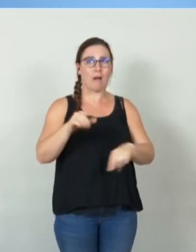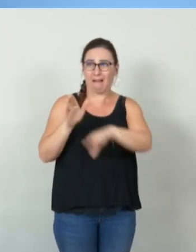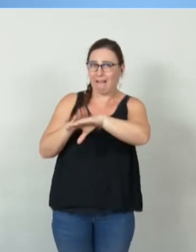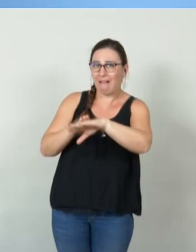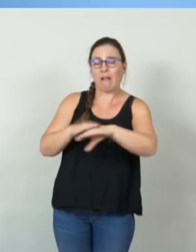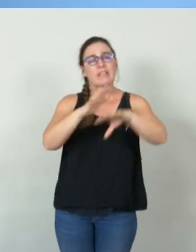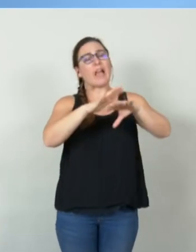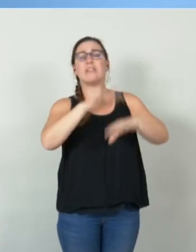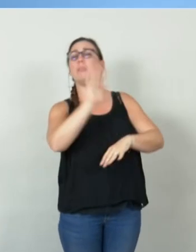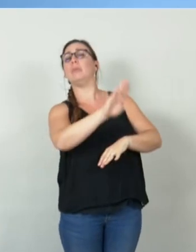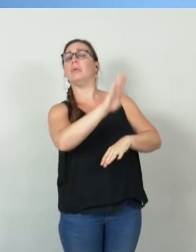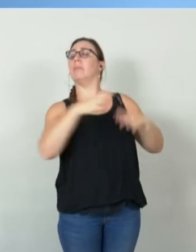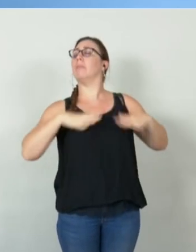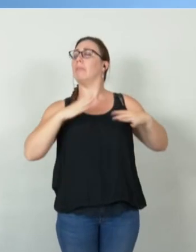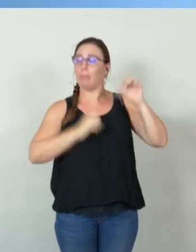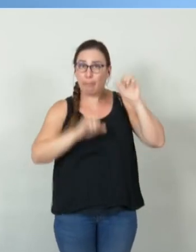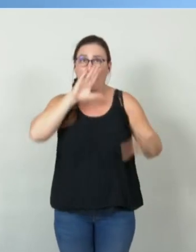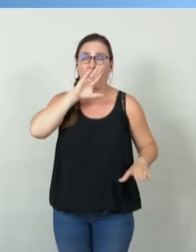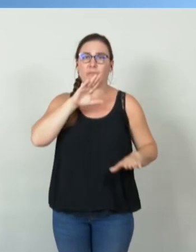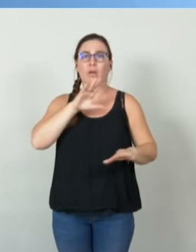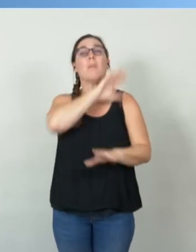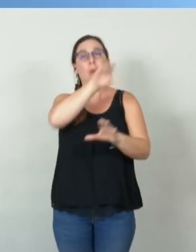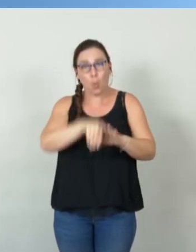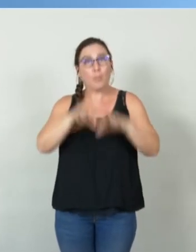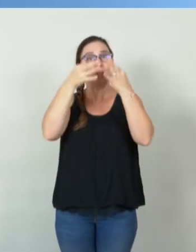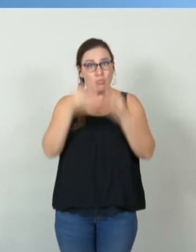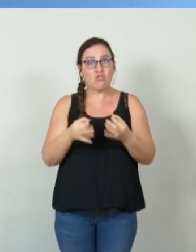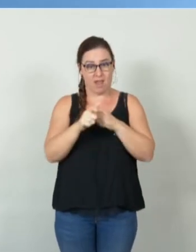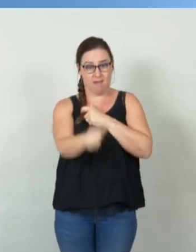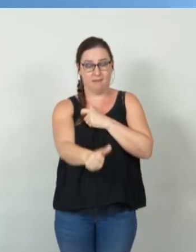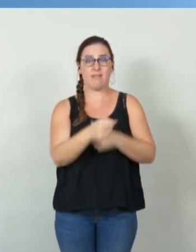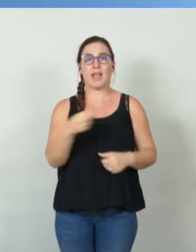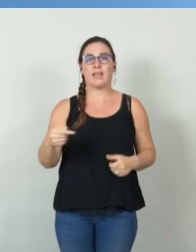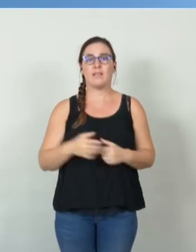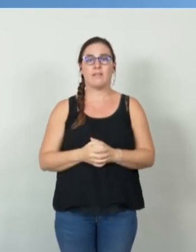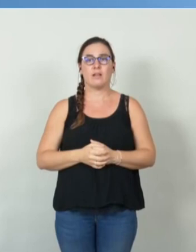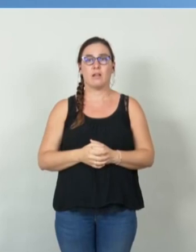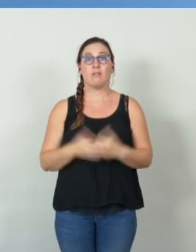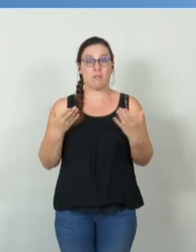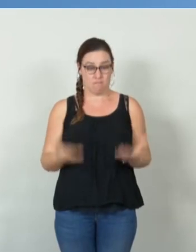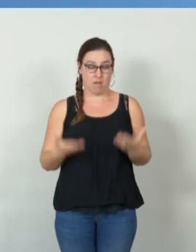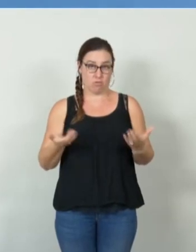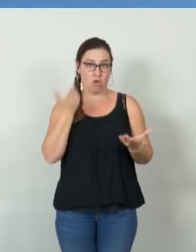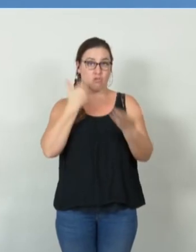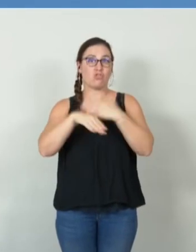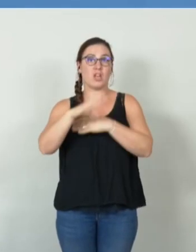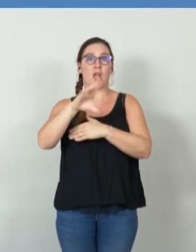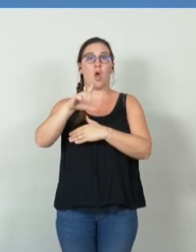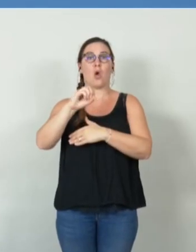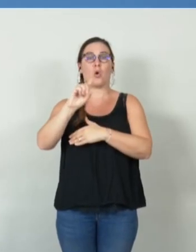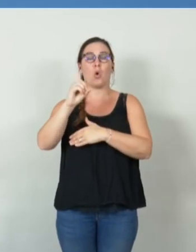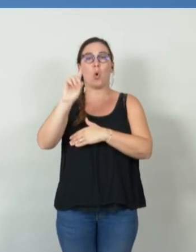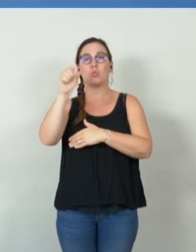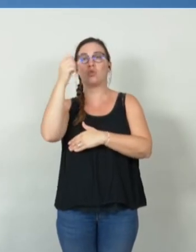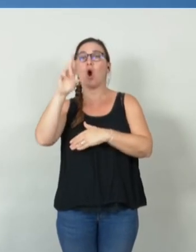concernés mais on le retrouve aussi au niveau budgétaire et ça on le voit actuellement au Clos d'or tout ceci